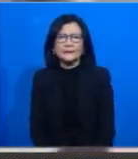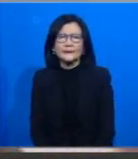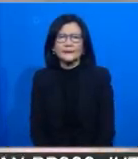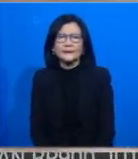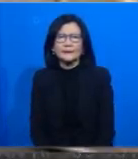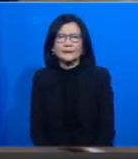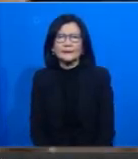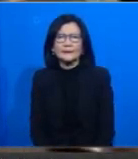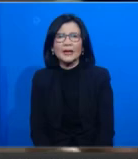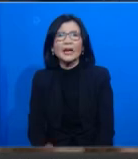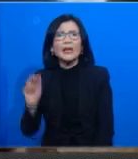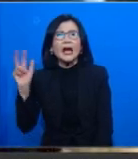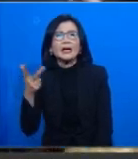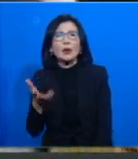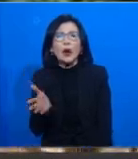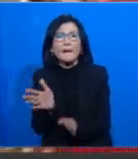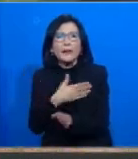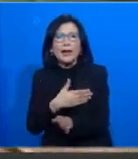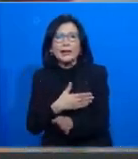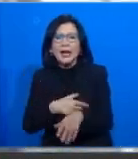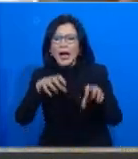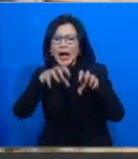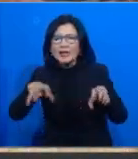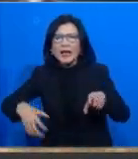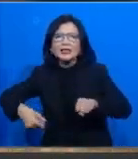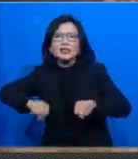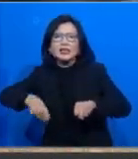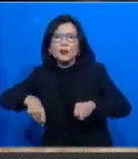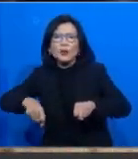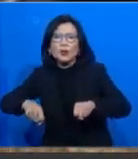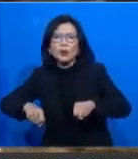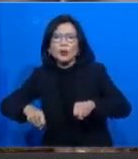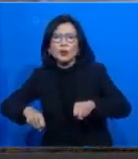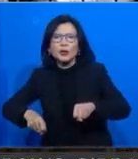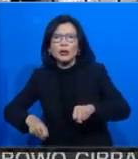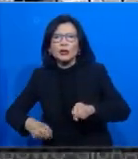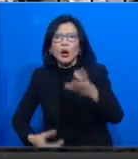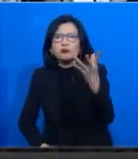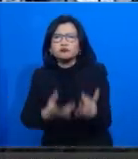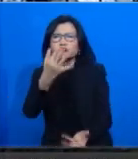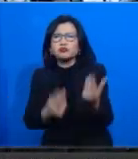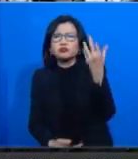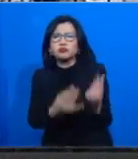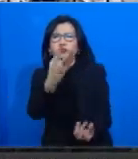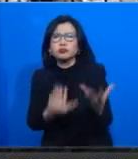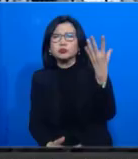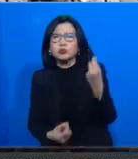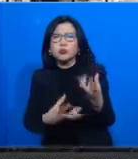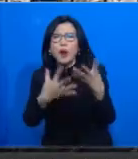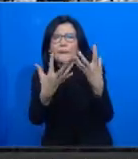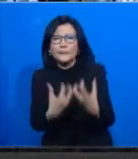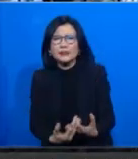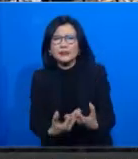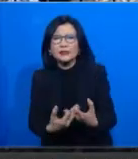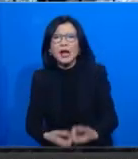Di Karawang Barat, gudang penyimpanan suku cadang sepeda motor dan cover buku Senin sore ludes terbakar. Pemadam kebakaran menduga kebakaran